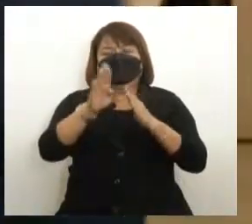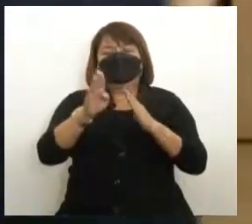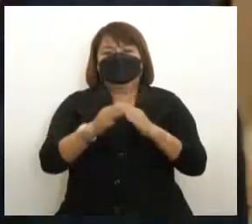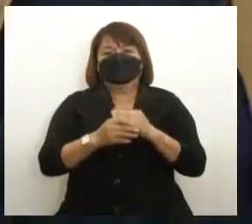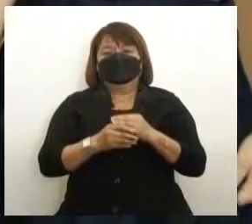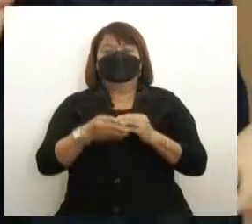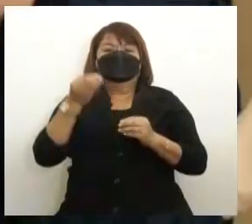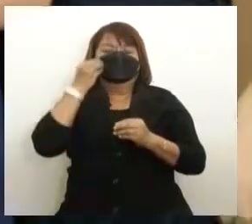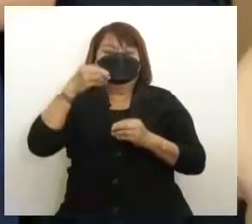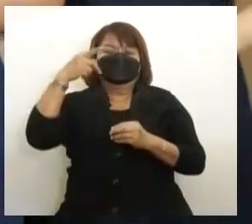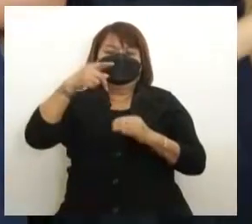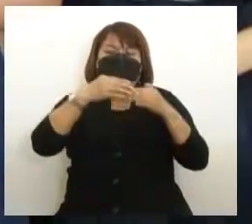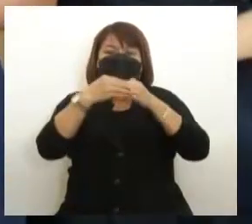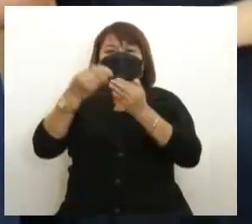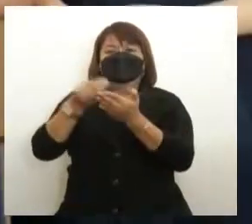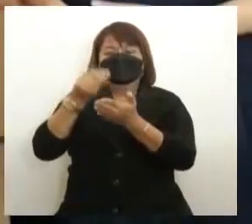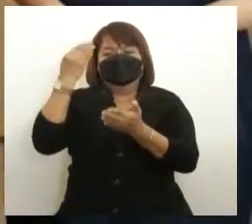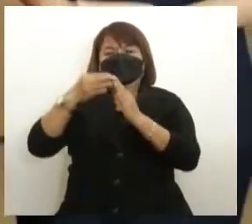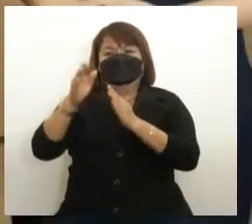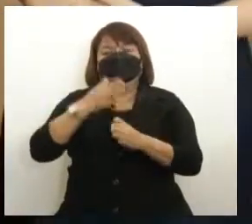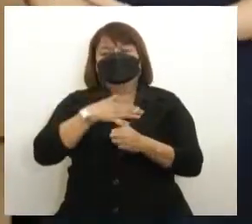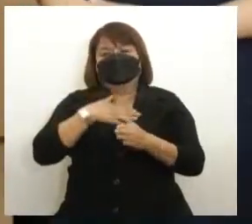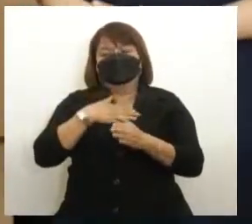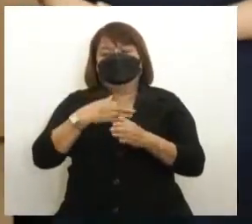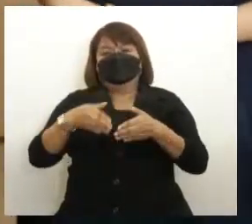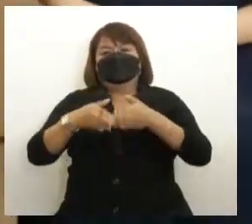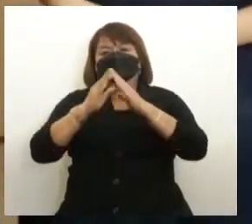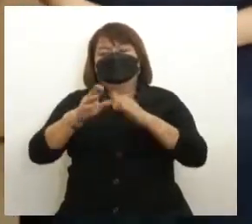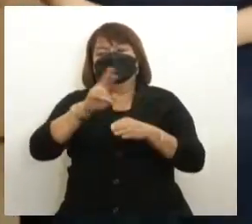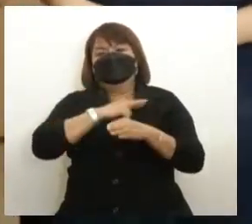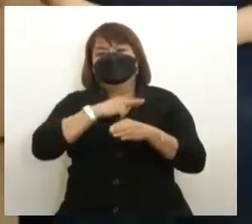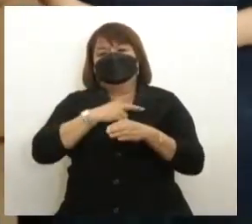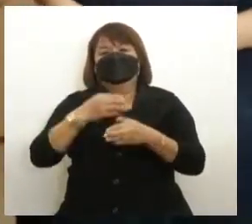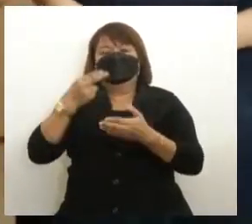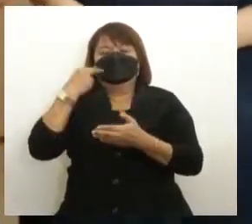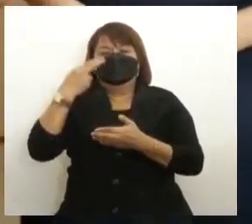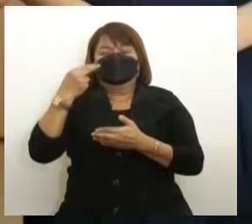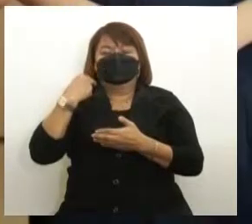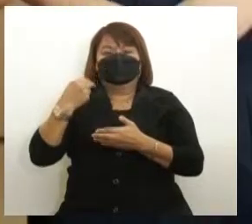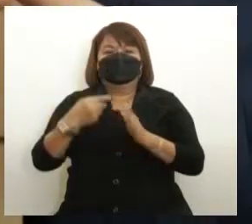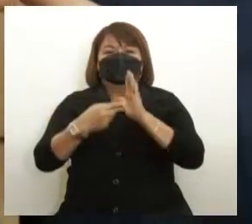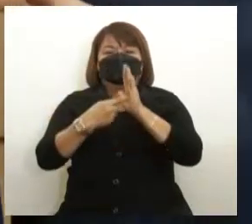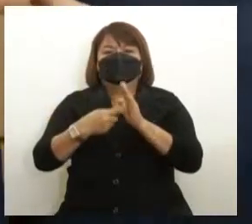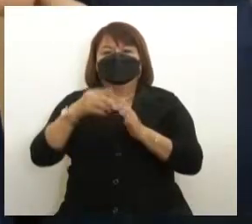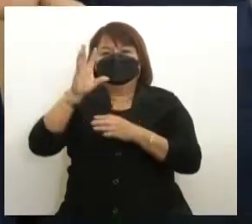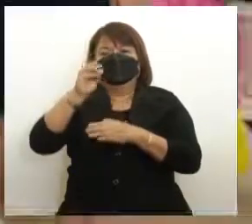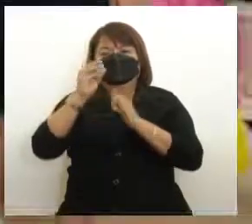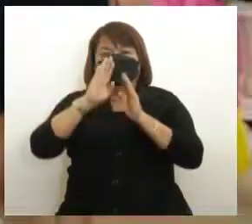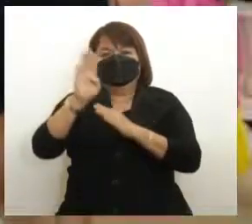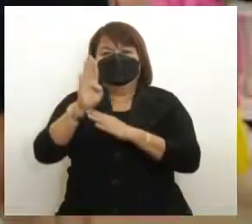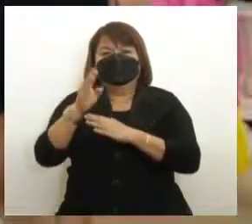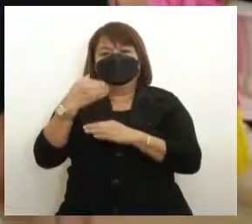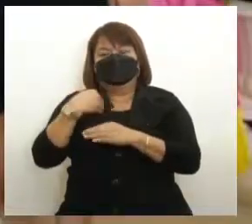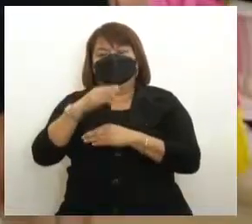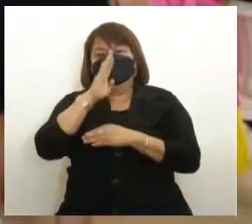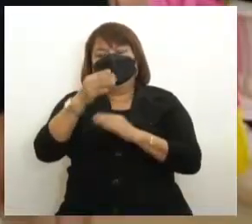วยนะคะบริษัทนี้เป็นบริษัทของเราเองนะคะพวกเราจัดตั้งกันขึ้นมาเองอันนี้นะคะขนมเทียนนะคะขนมเทียน50บาทเท่านั้นนะคะ ดิฉันขอน